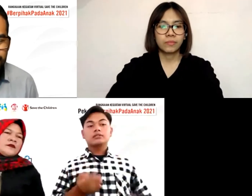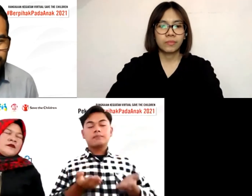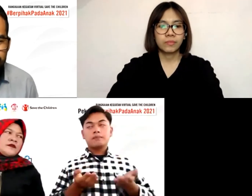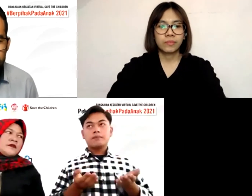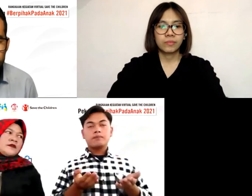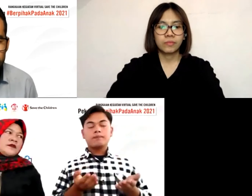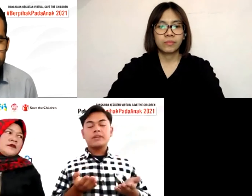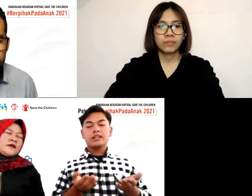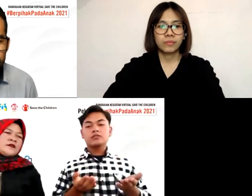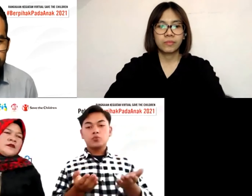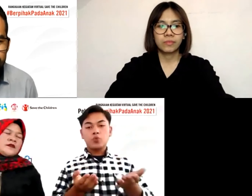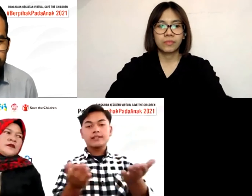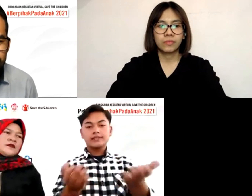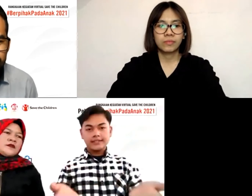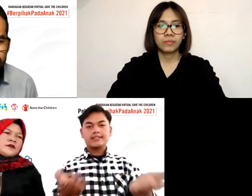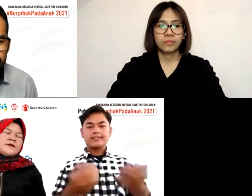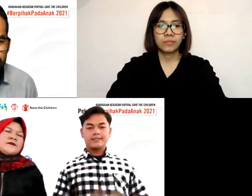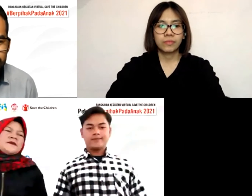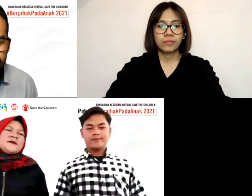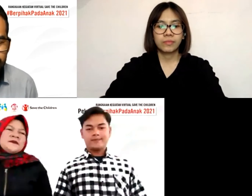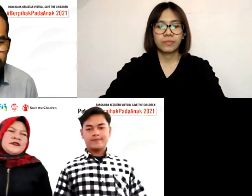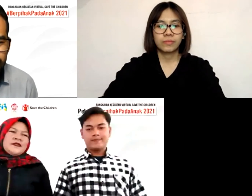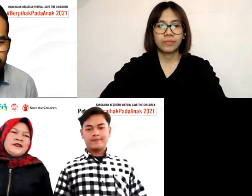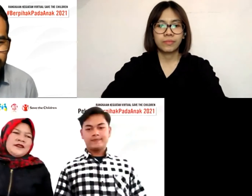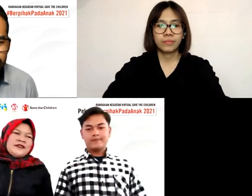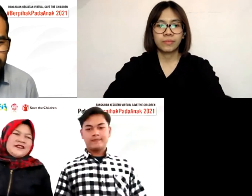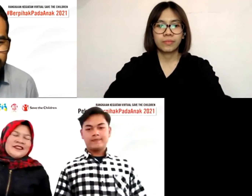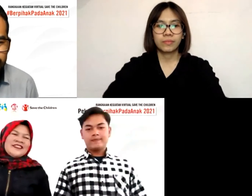ini pengen buat